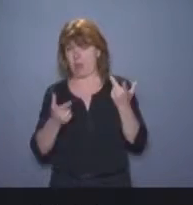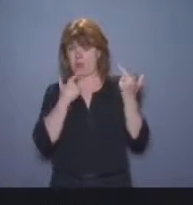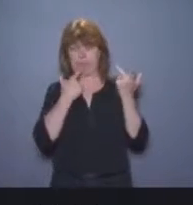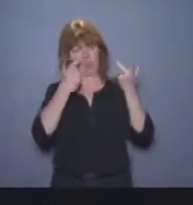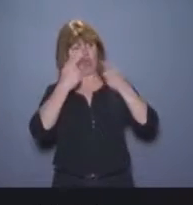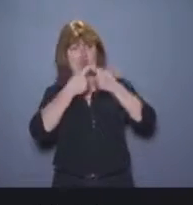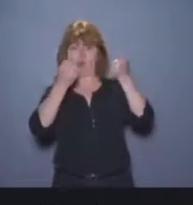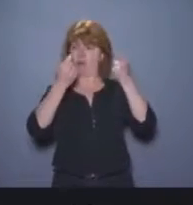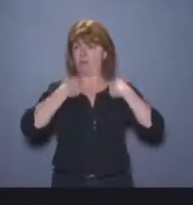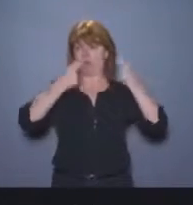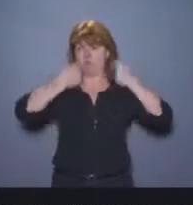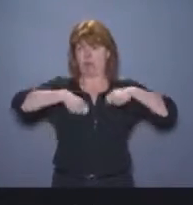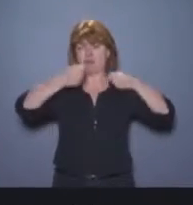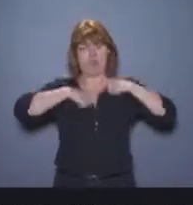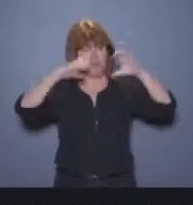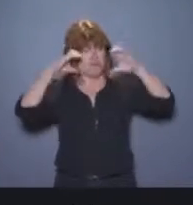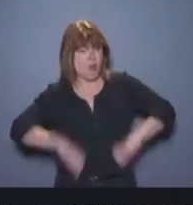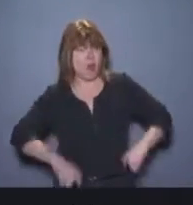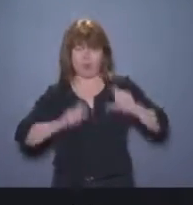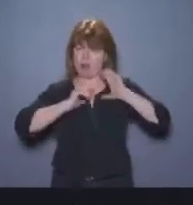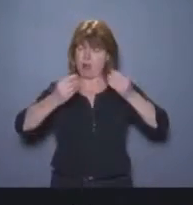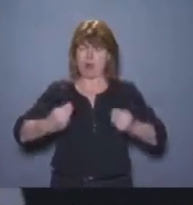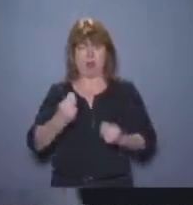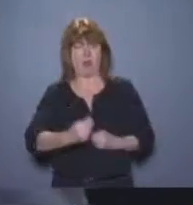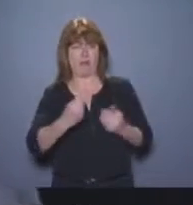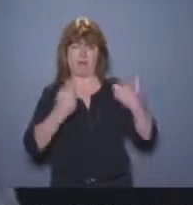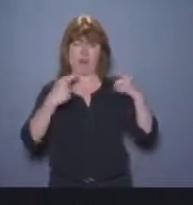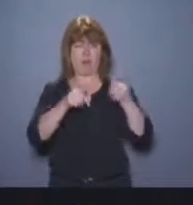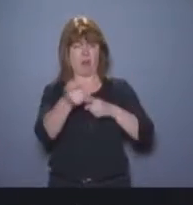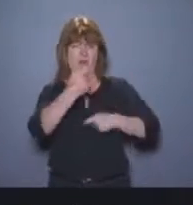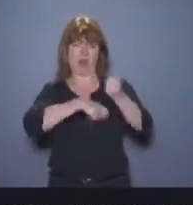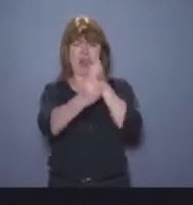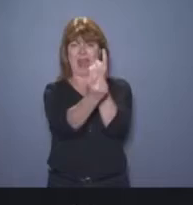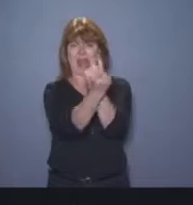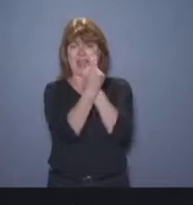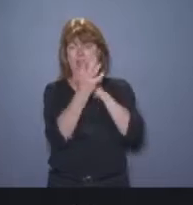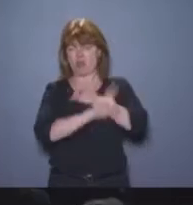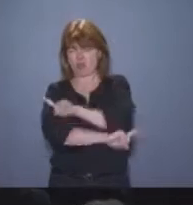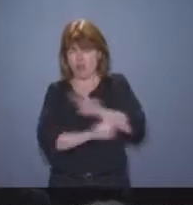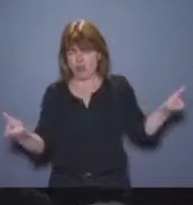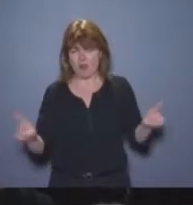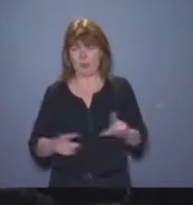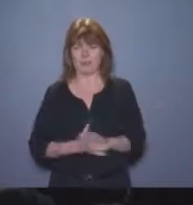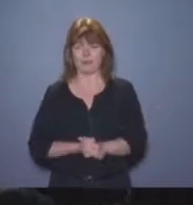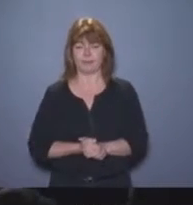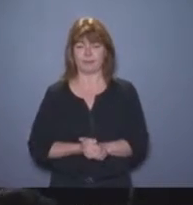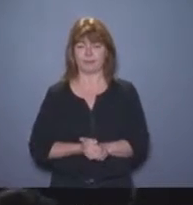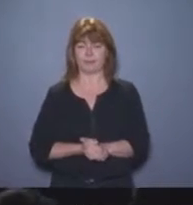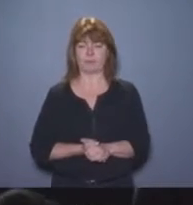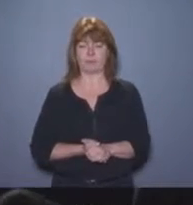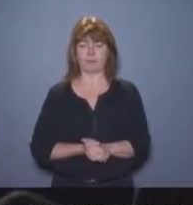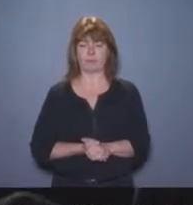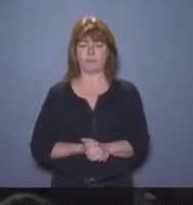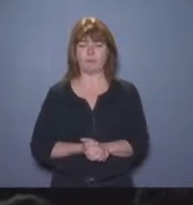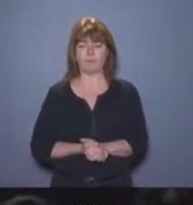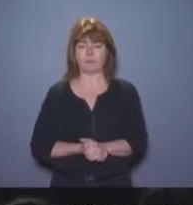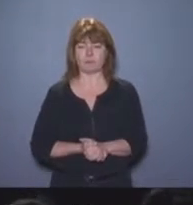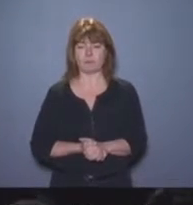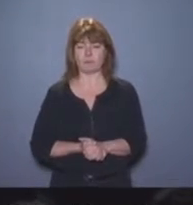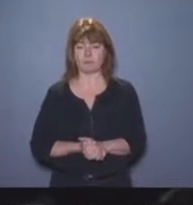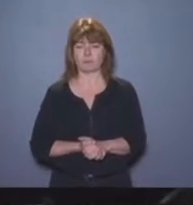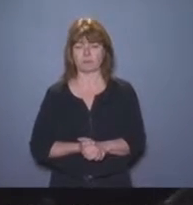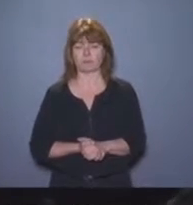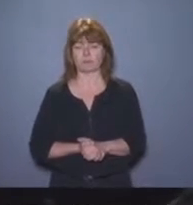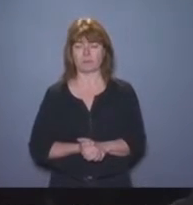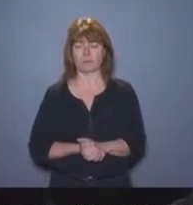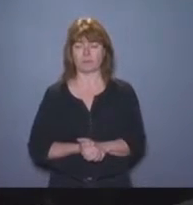est un bien commun, un service public, en un marché. Non, le savoir ne sera jamais une marchandise. Non, nos enfants ne sont pas des